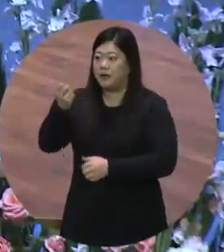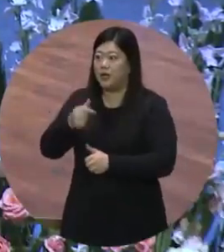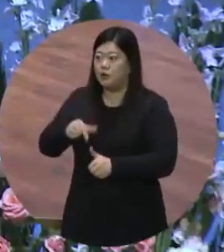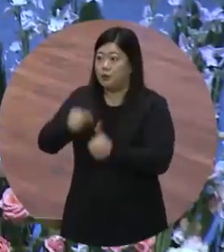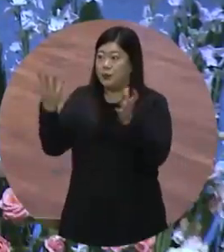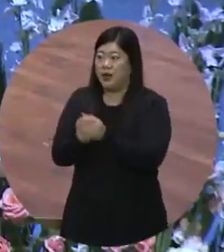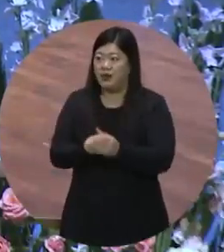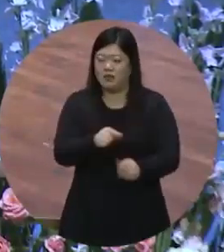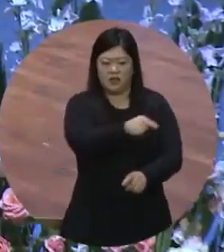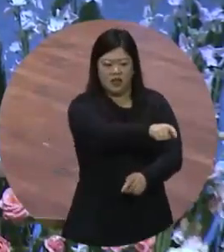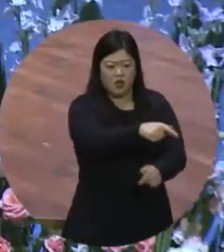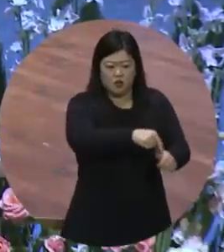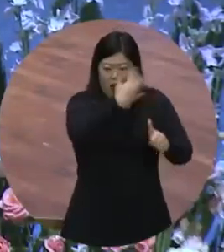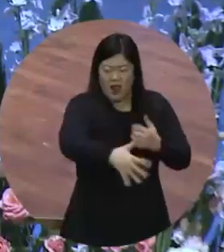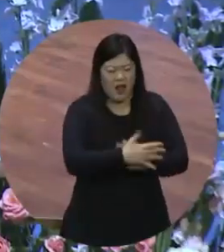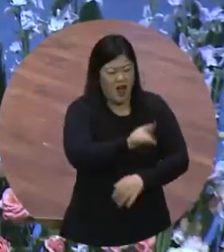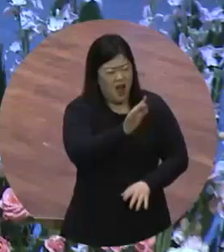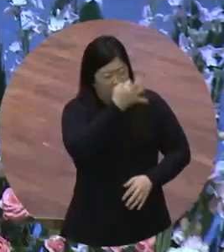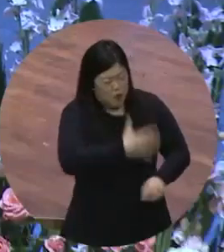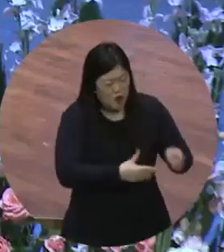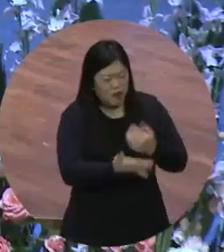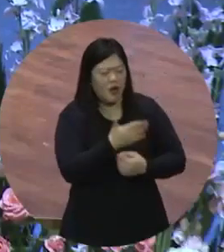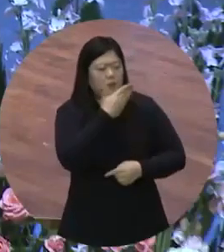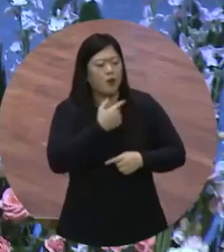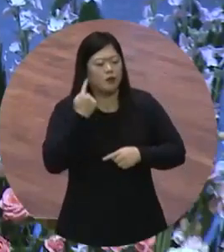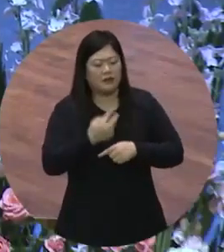모든 성도들, 믿음에 무한